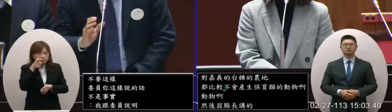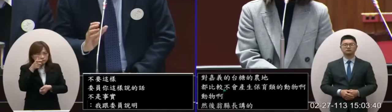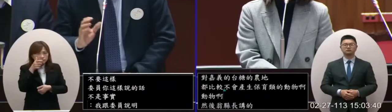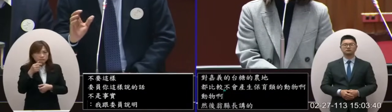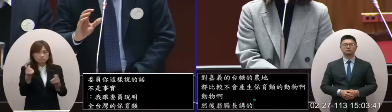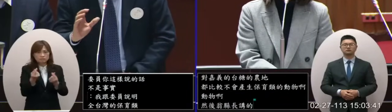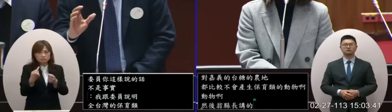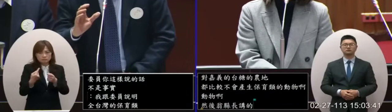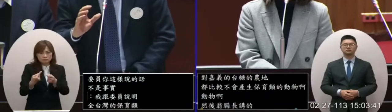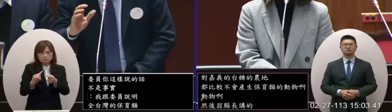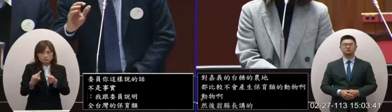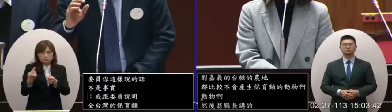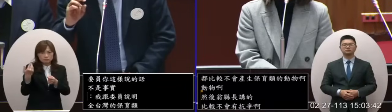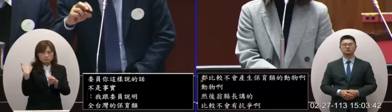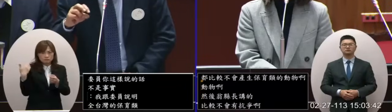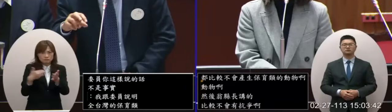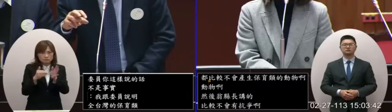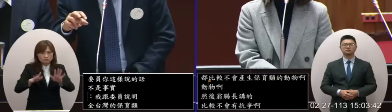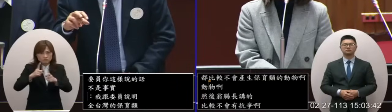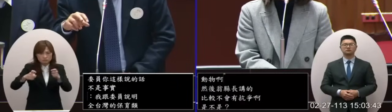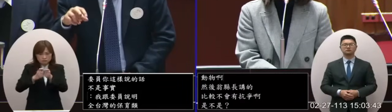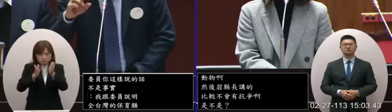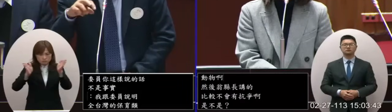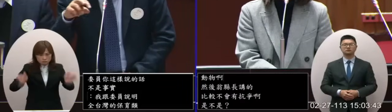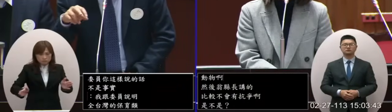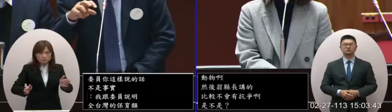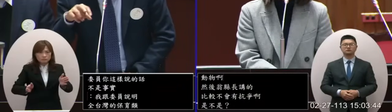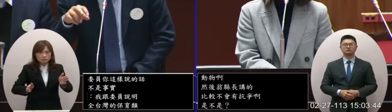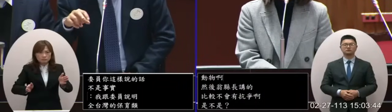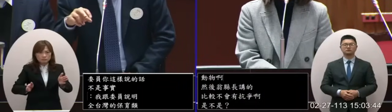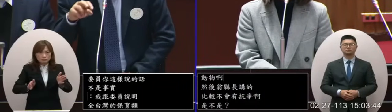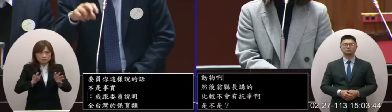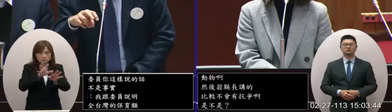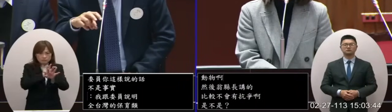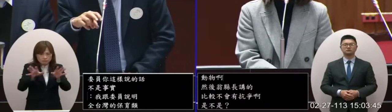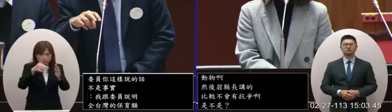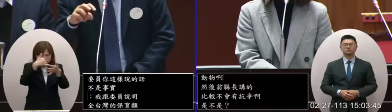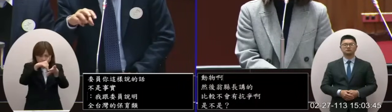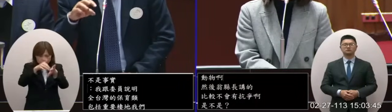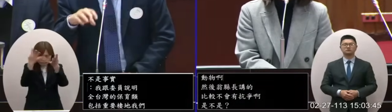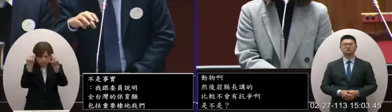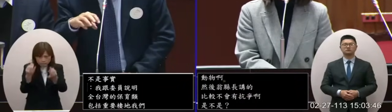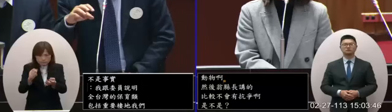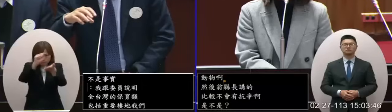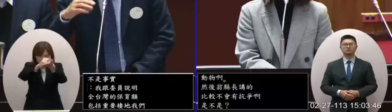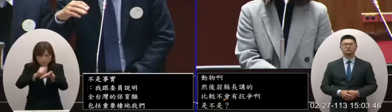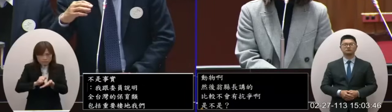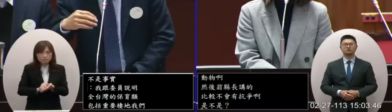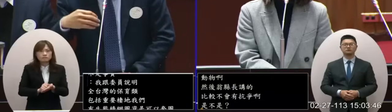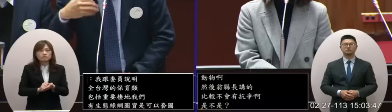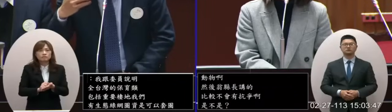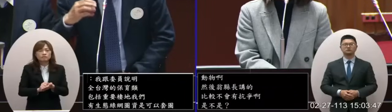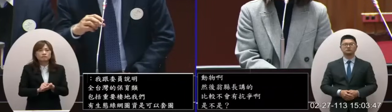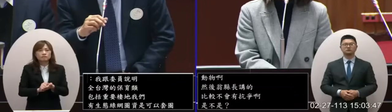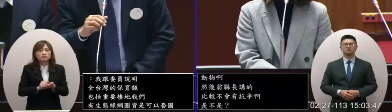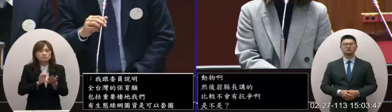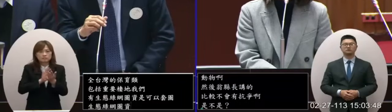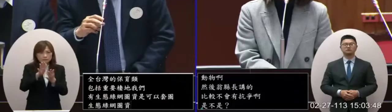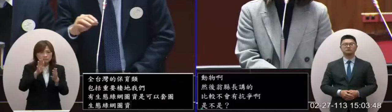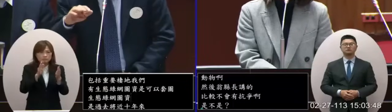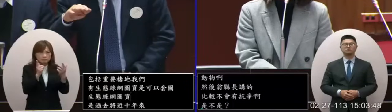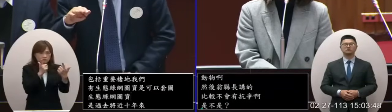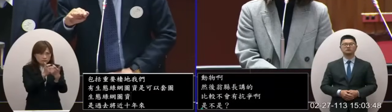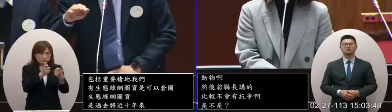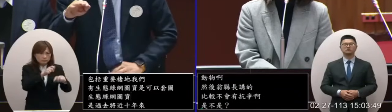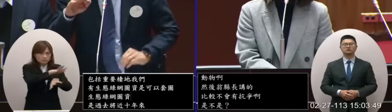将近十年来不断的去做重建，它的一个生态区跟保育区，特别是要因应未来的整个环境永续的